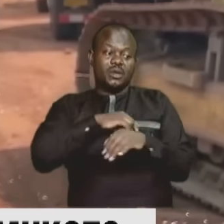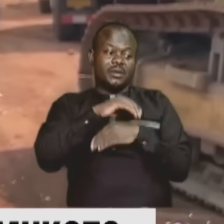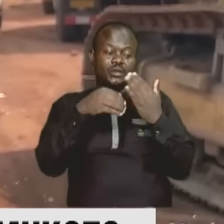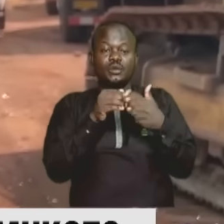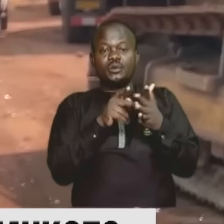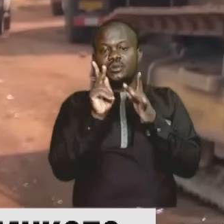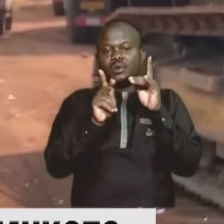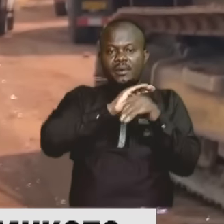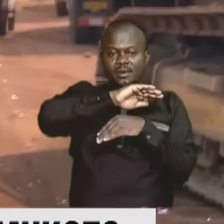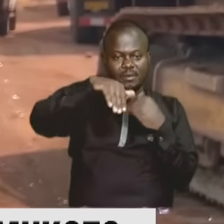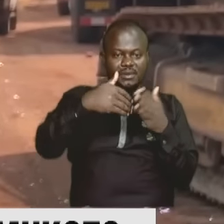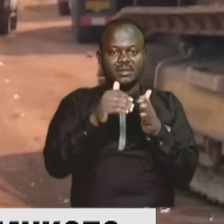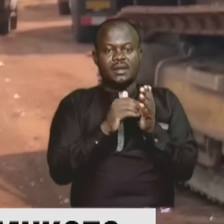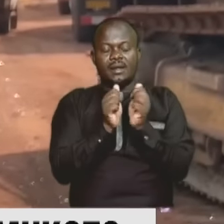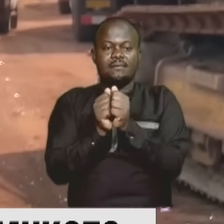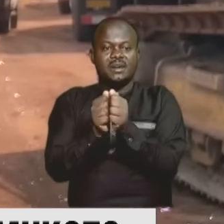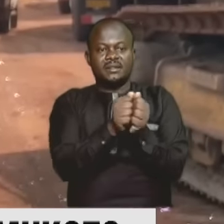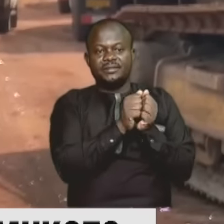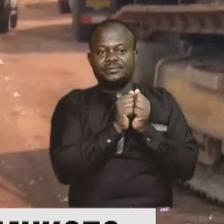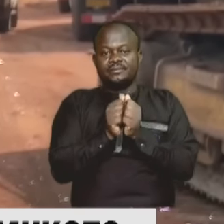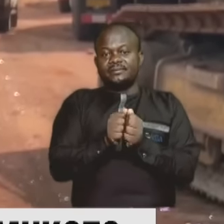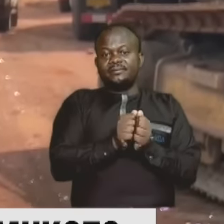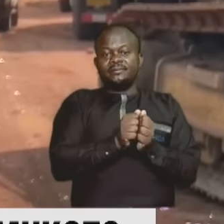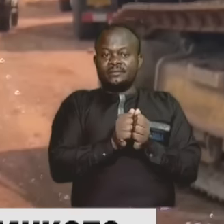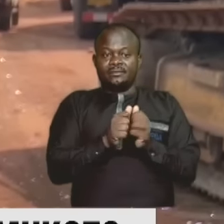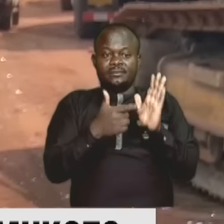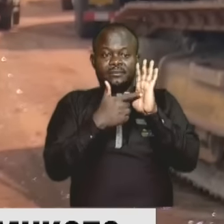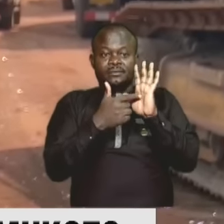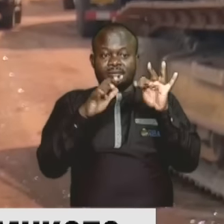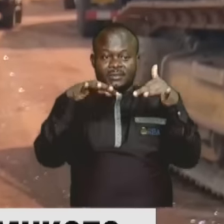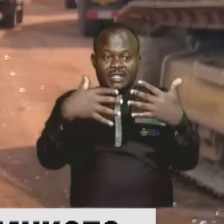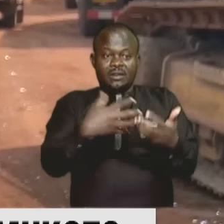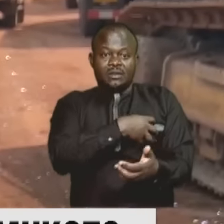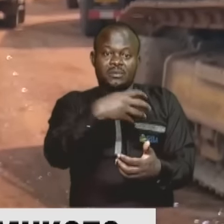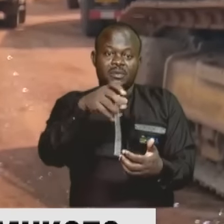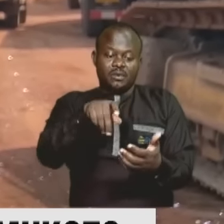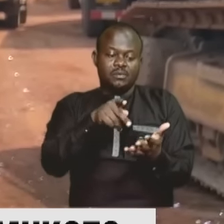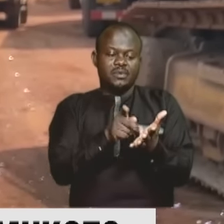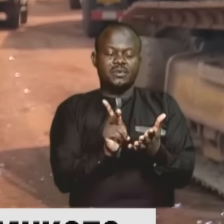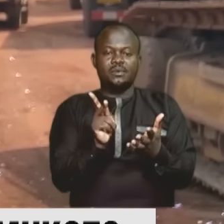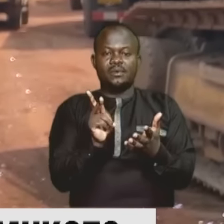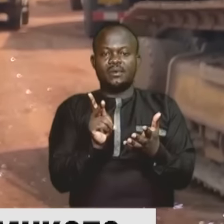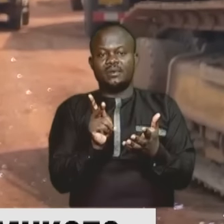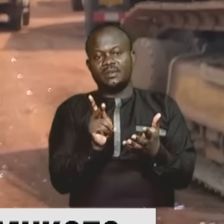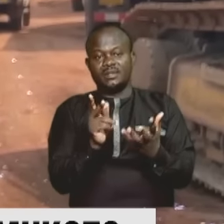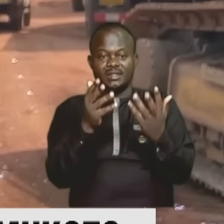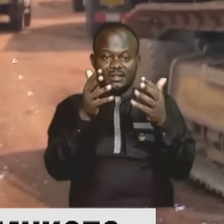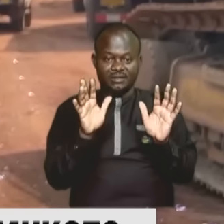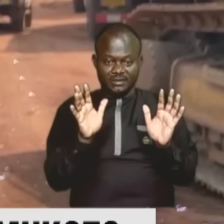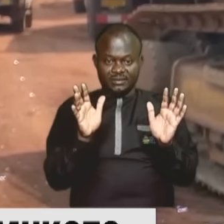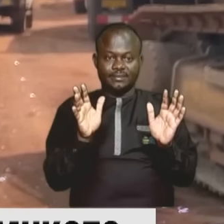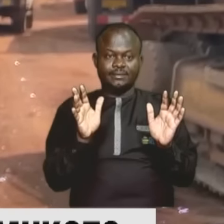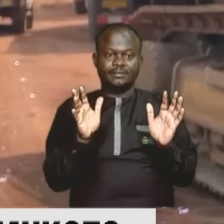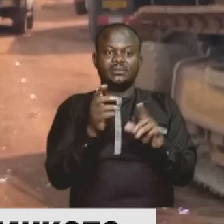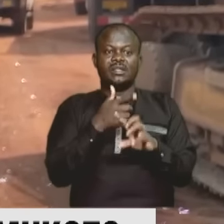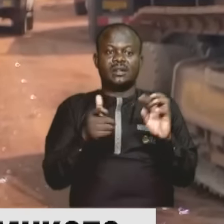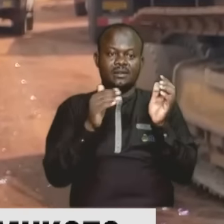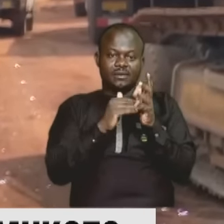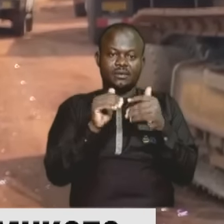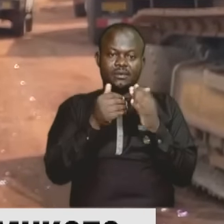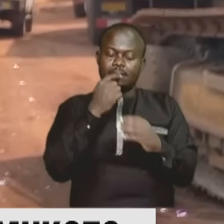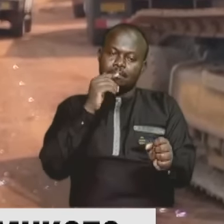abaturage ndetse na raporo yerekana uko imitungo igomba kwishyurwa yararangiye kandi tukaba